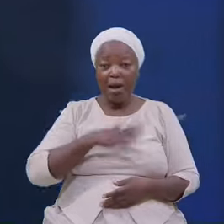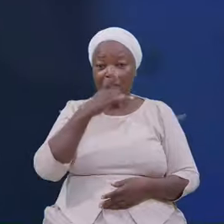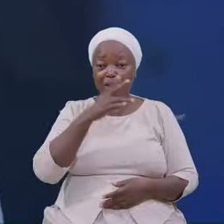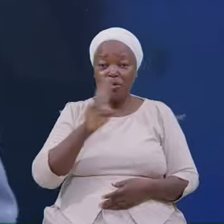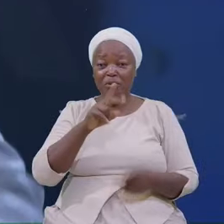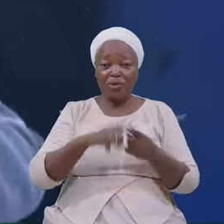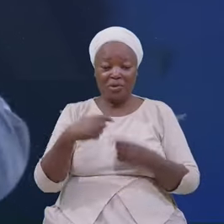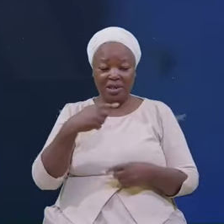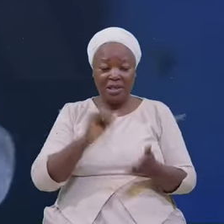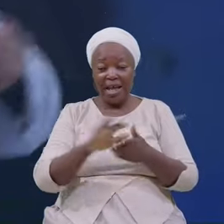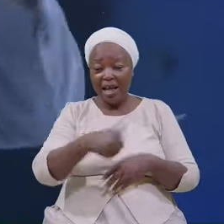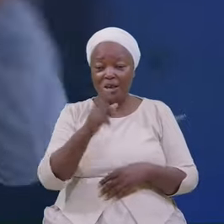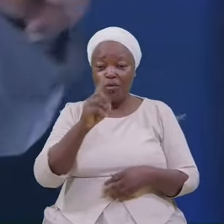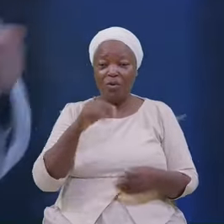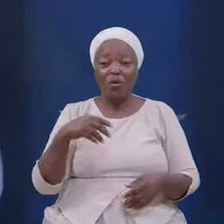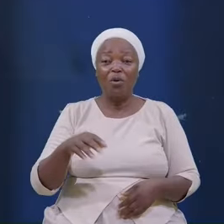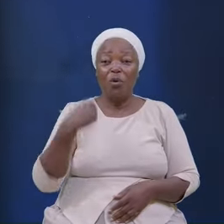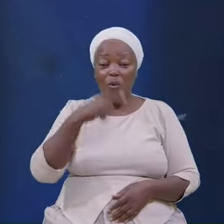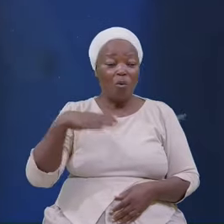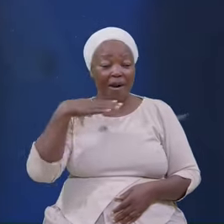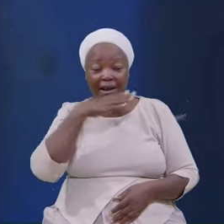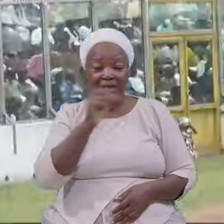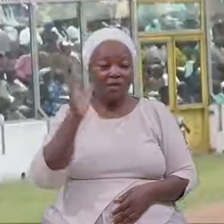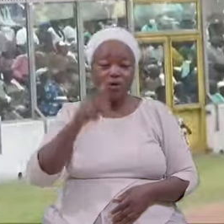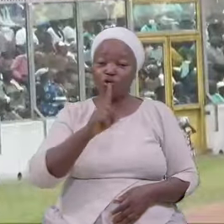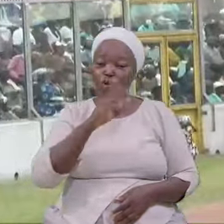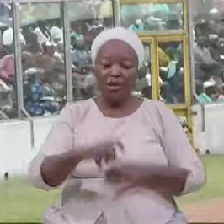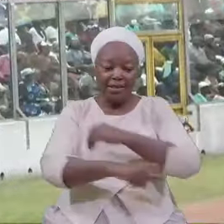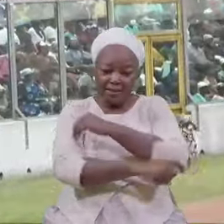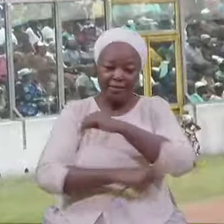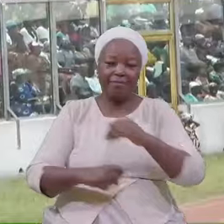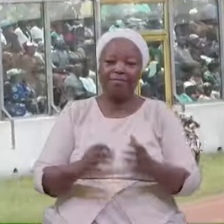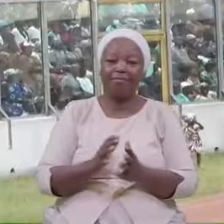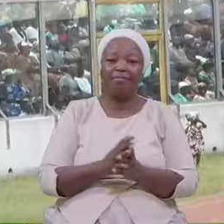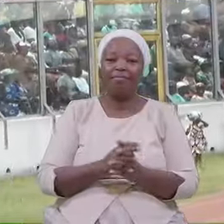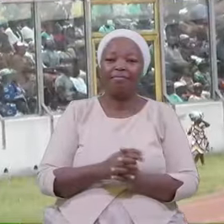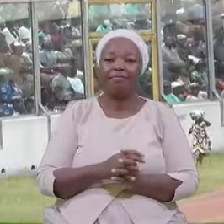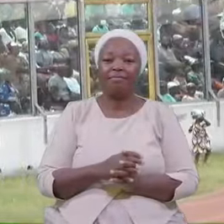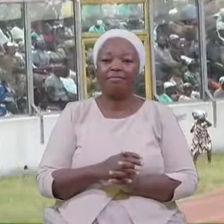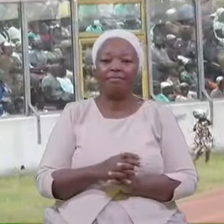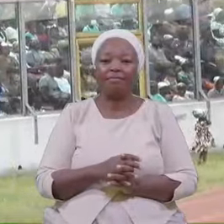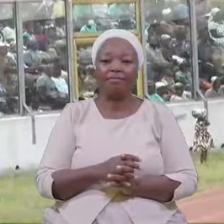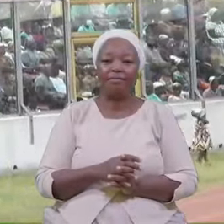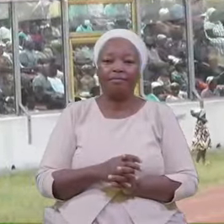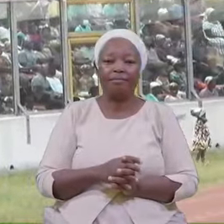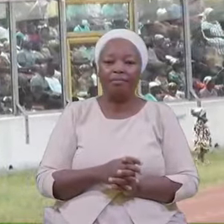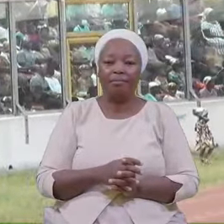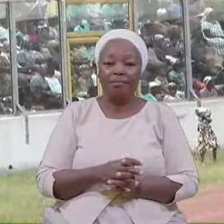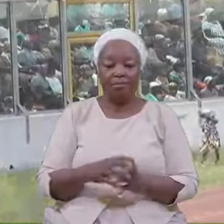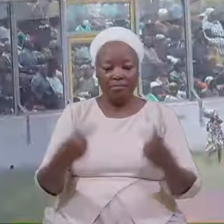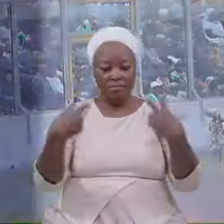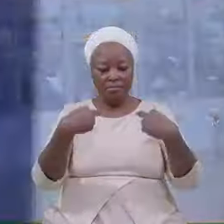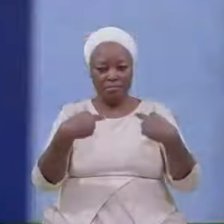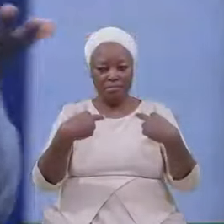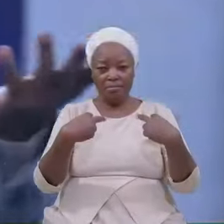who lies will steal. Maman dit que quiconque ment sera voleur. Look up at me here. Regardez-moi